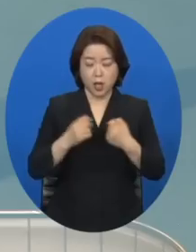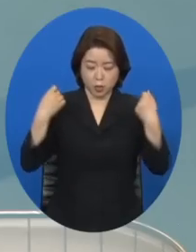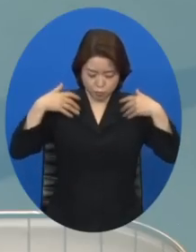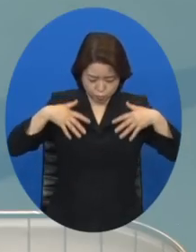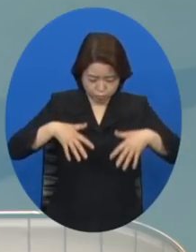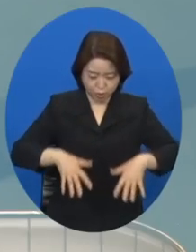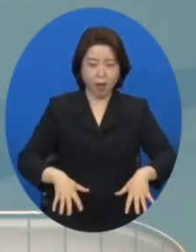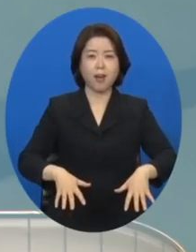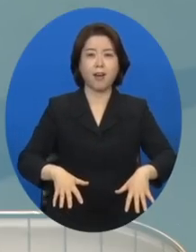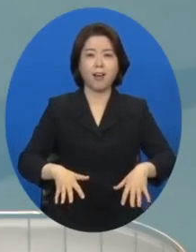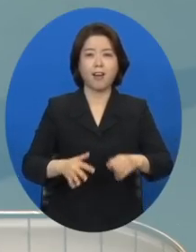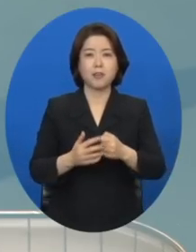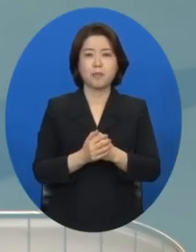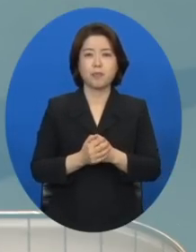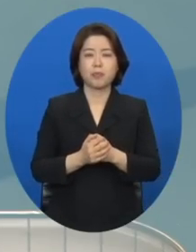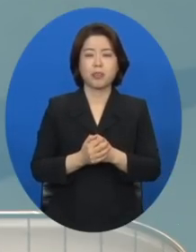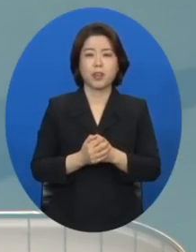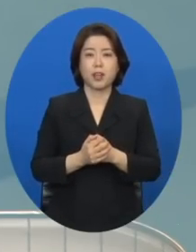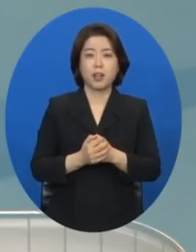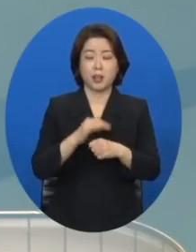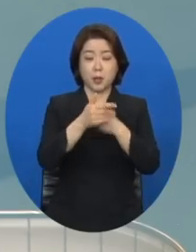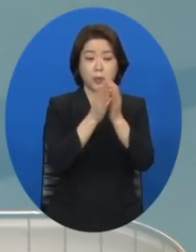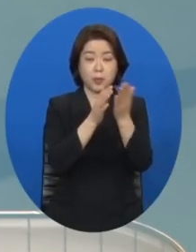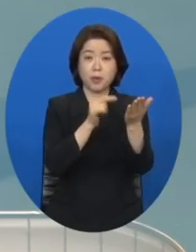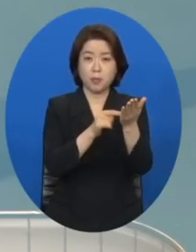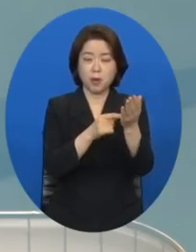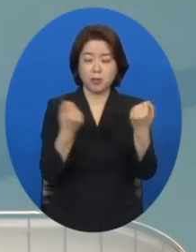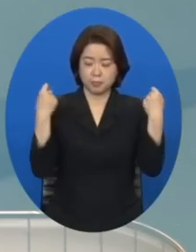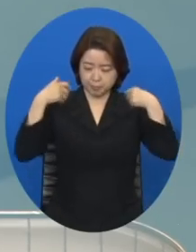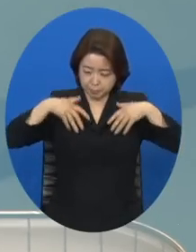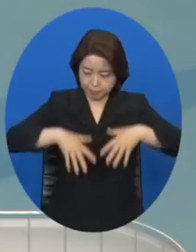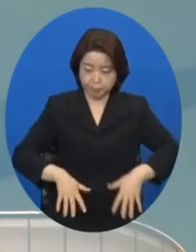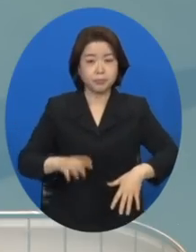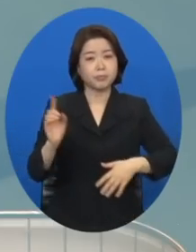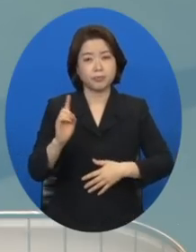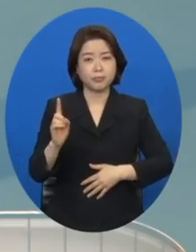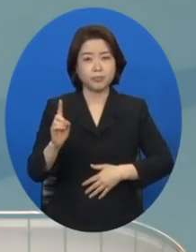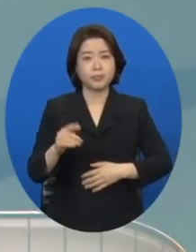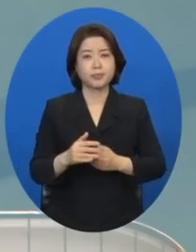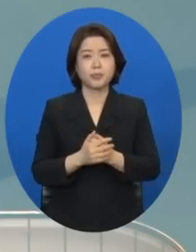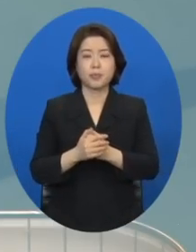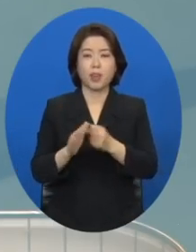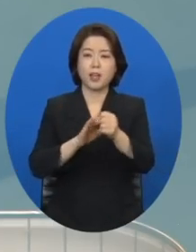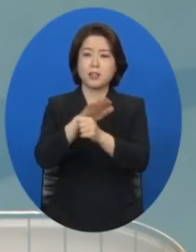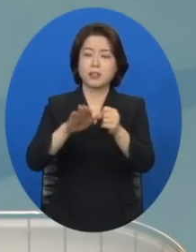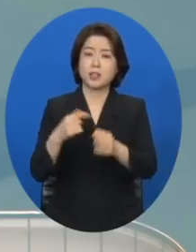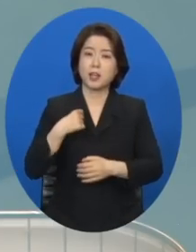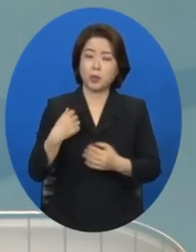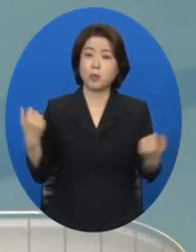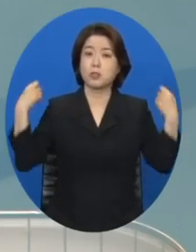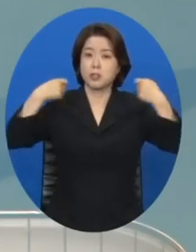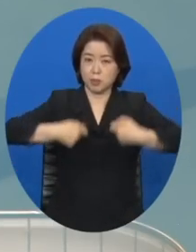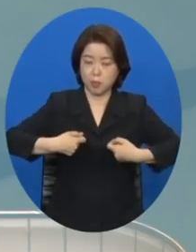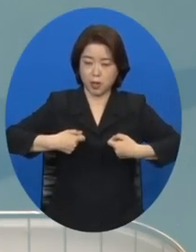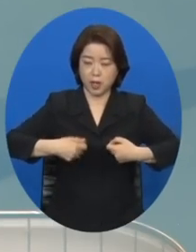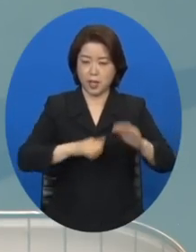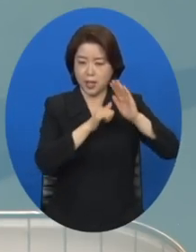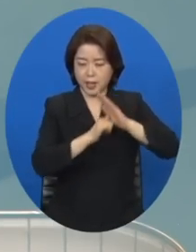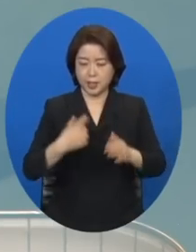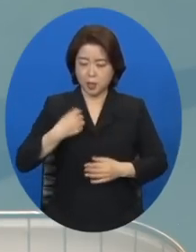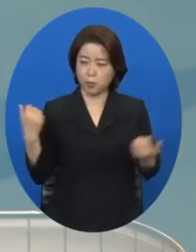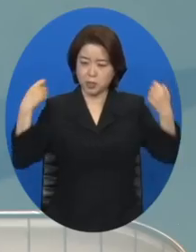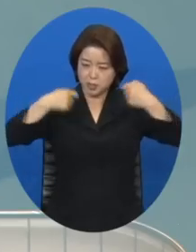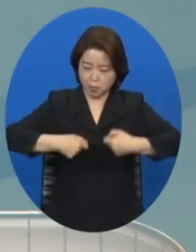성경에 보면 이브라는 표현은 이런 겁니다 사랑의 옷을 입어라 인내의 옷을